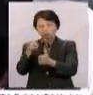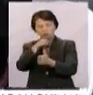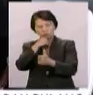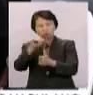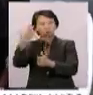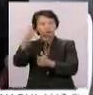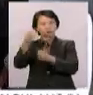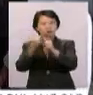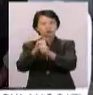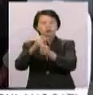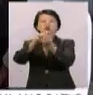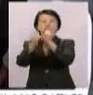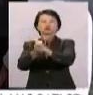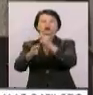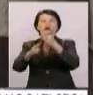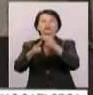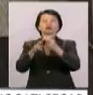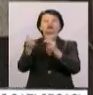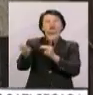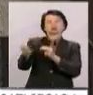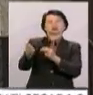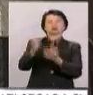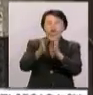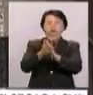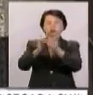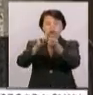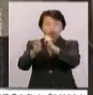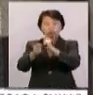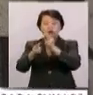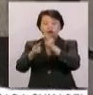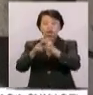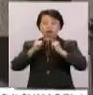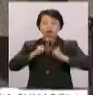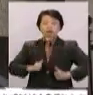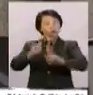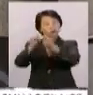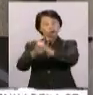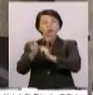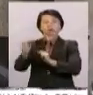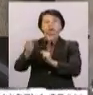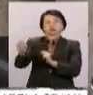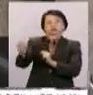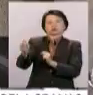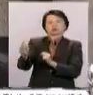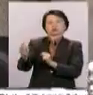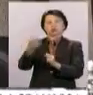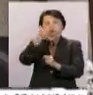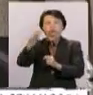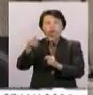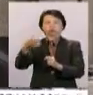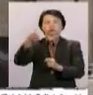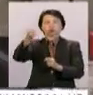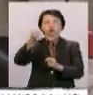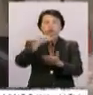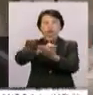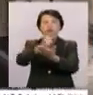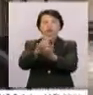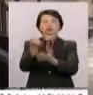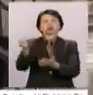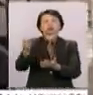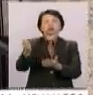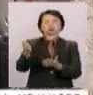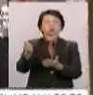umur 15 tu dah tukar nama dia sendiri. Jadi dah tukar nama alamat rumah. Dia sendirilah tukar sebab dia dah pegang akaun dia sendiri